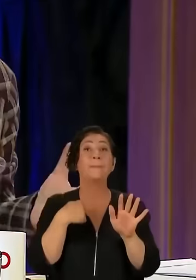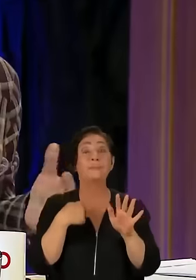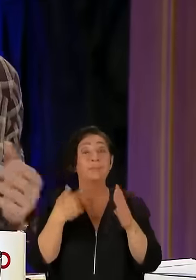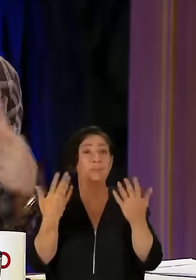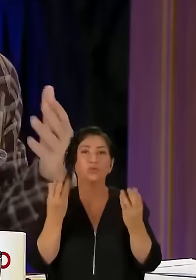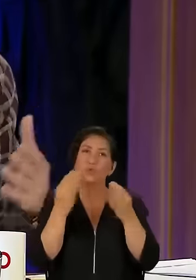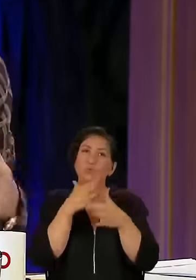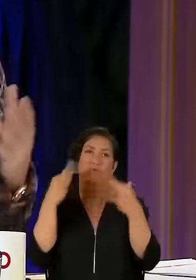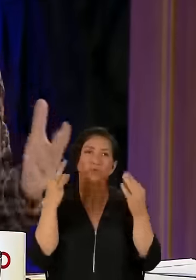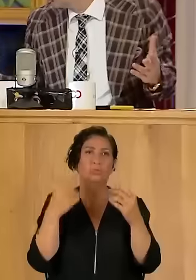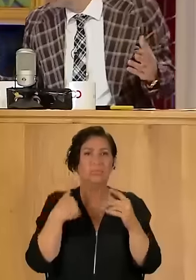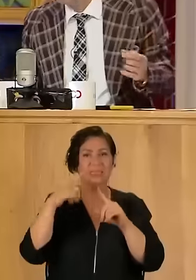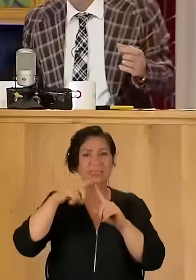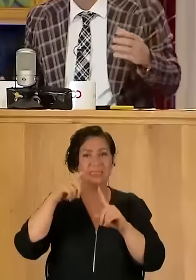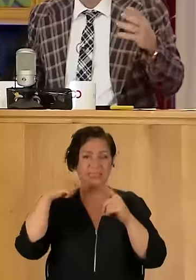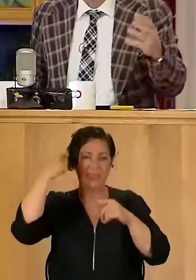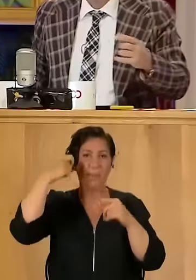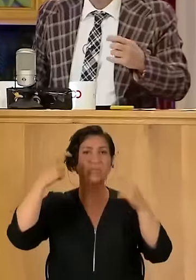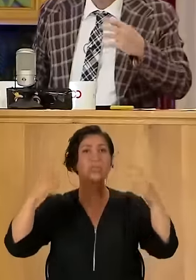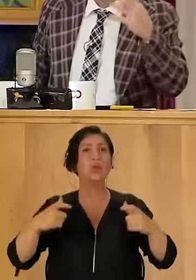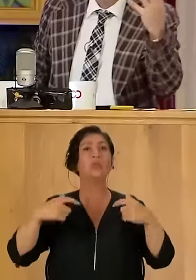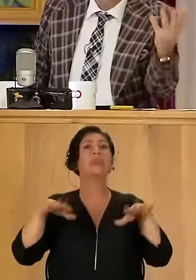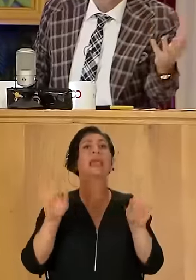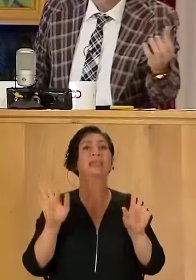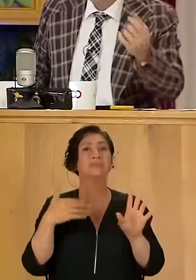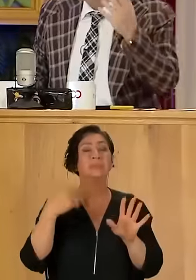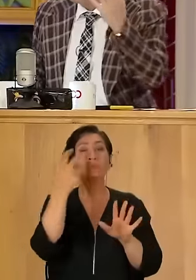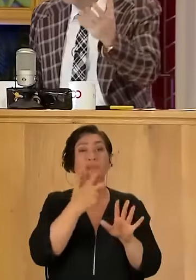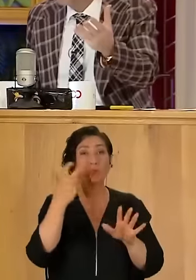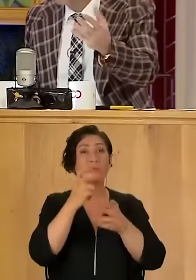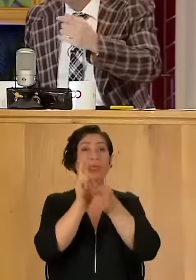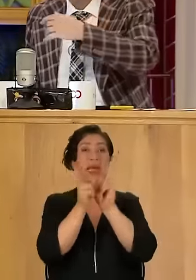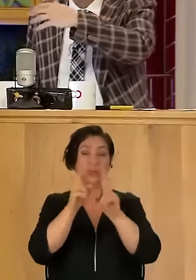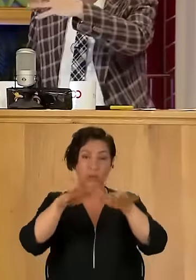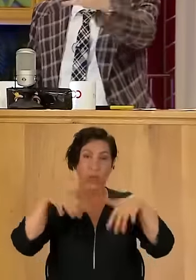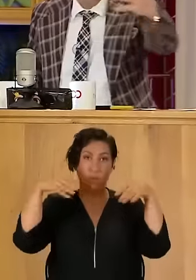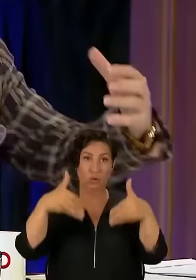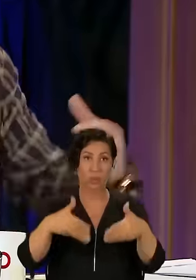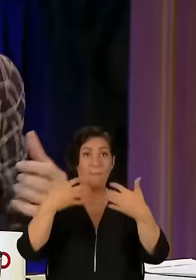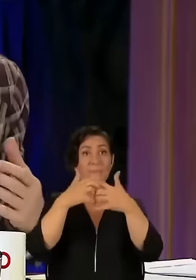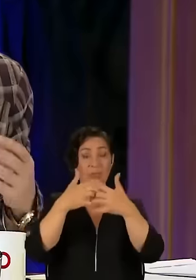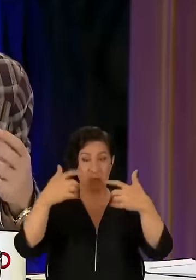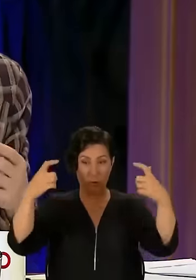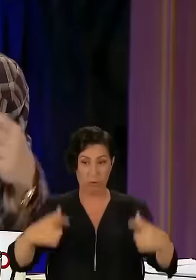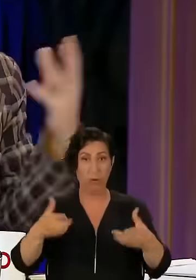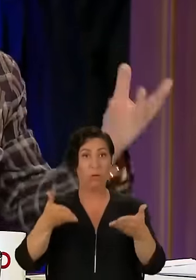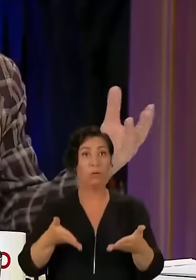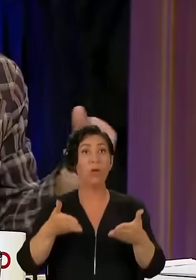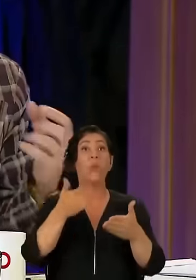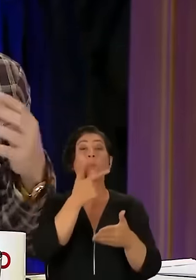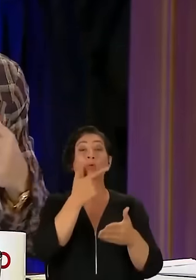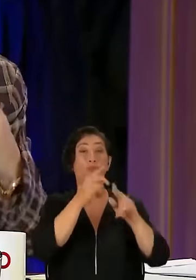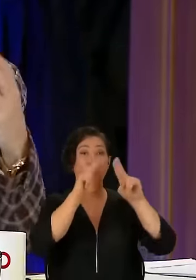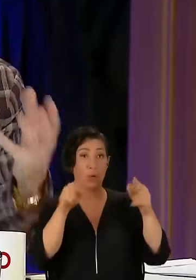keza çok mutluyuz. Biz bir sinema salonu değiliz. Biz bir müzikal ve tiyatro salonuyuz. Mecidiyeköy Dada Salon olarak ve